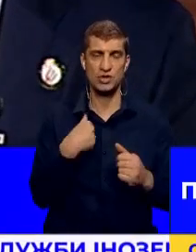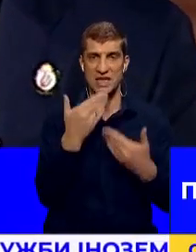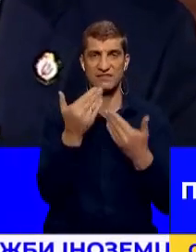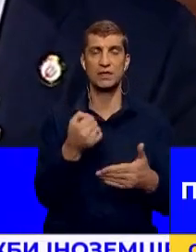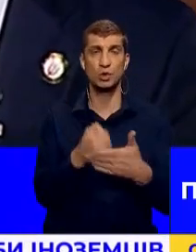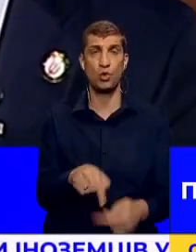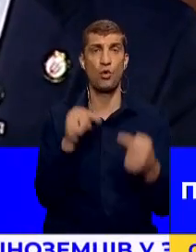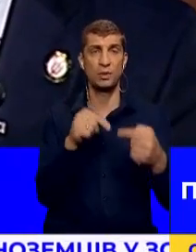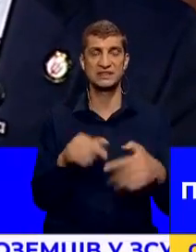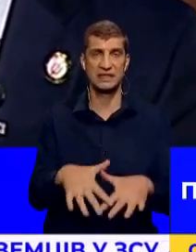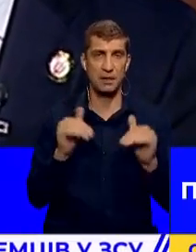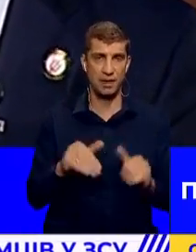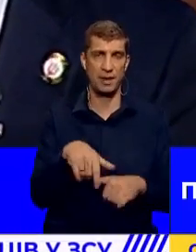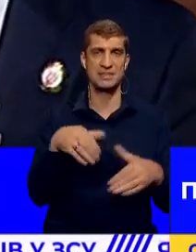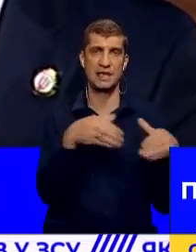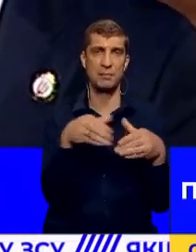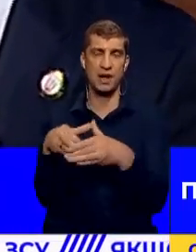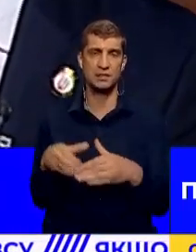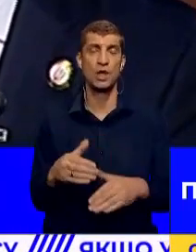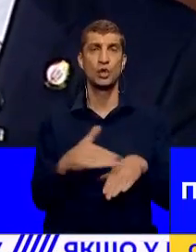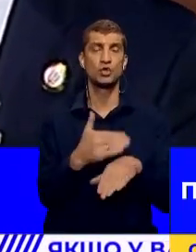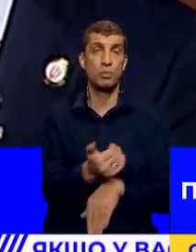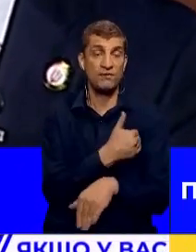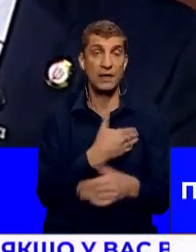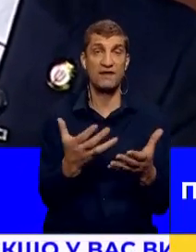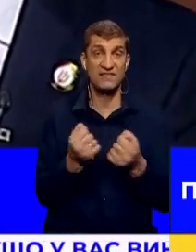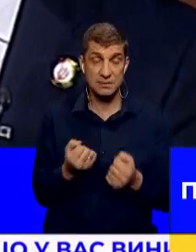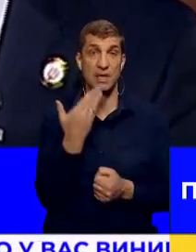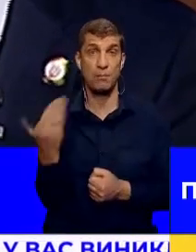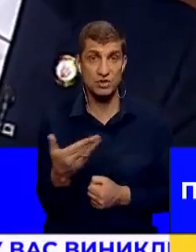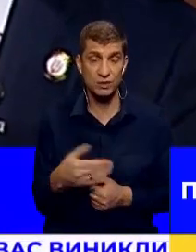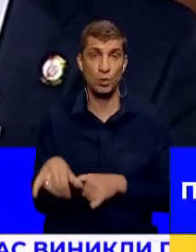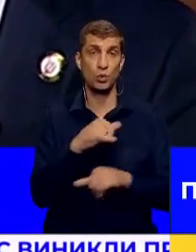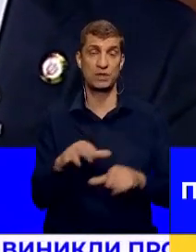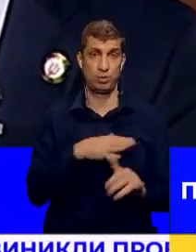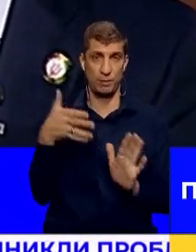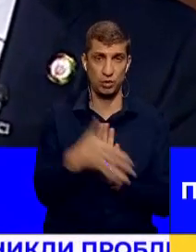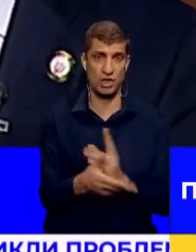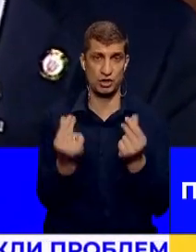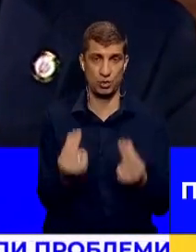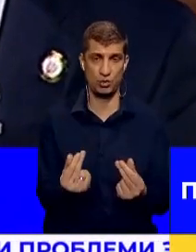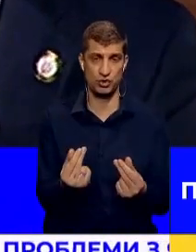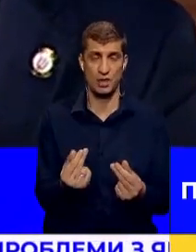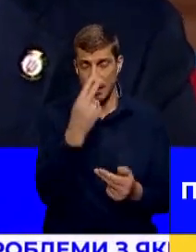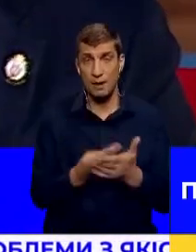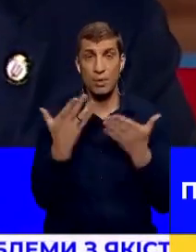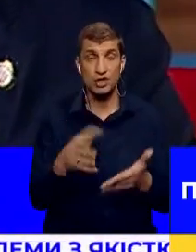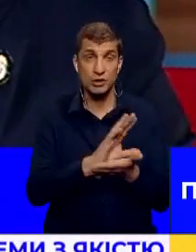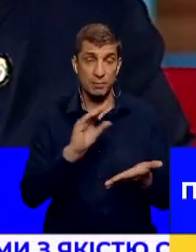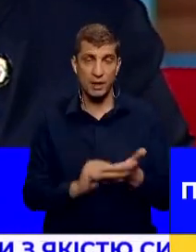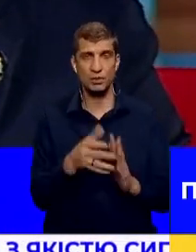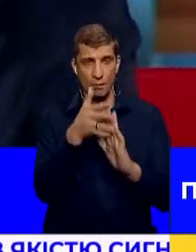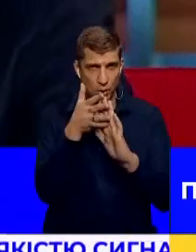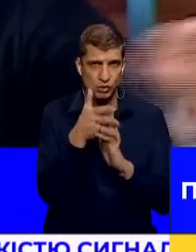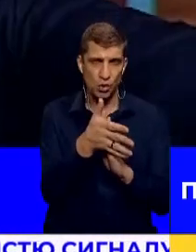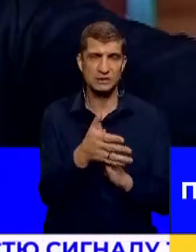звертаюся до опозиційних парламентських партій. Добровільно візьміть, прозвітуйте, куди були потрачені гроші. Покажіть приклад